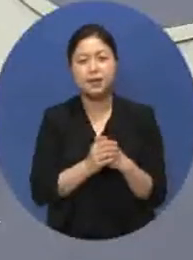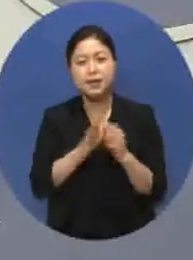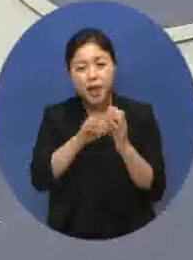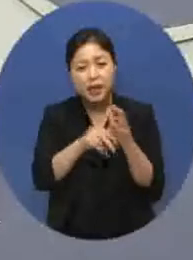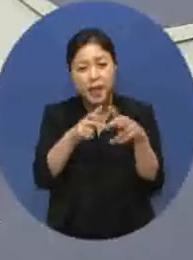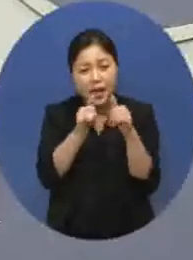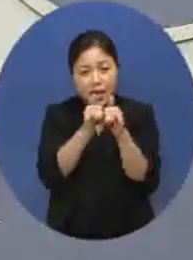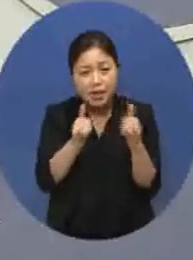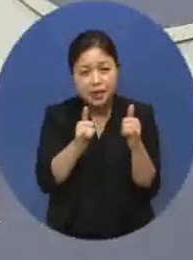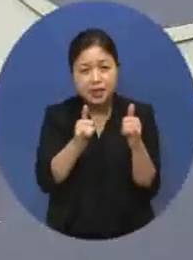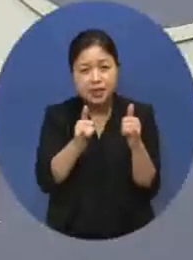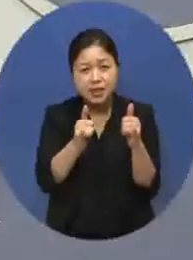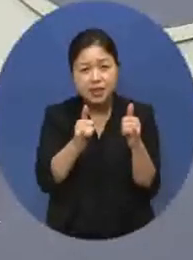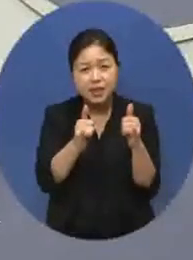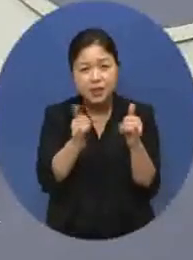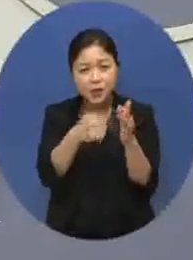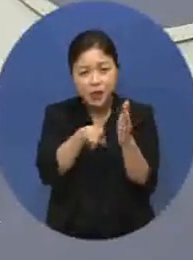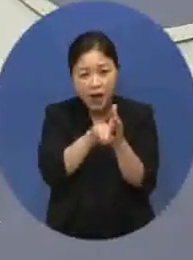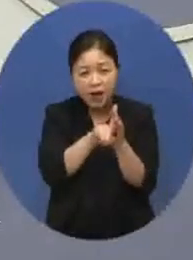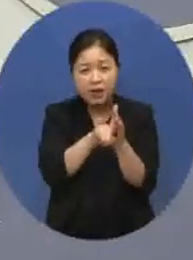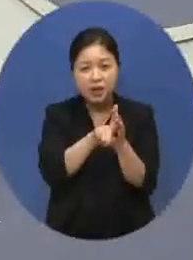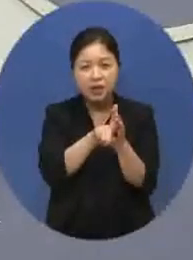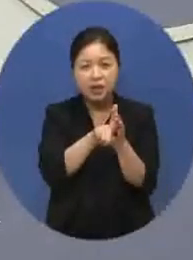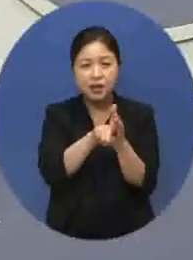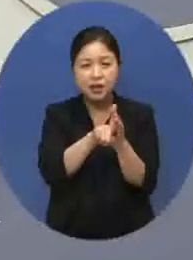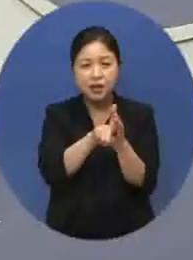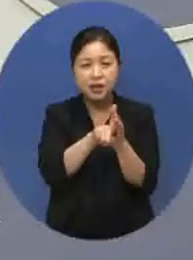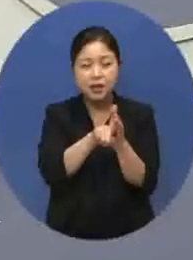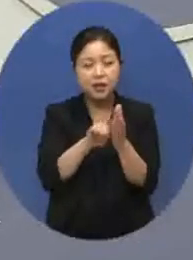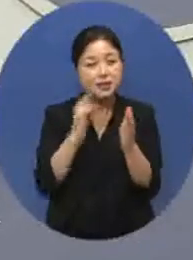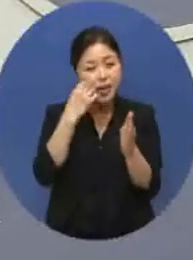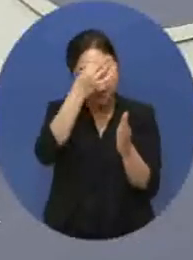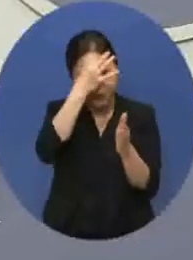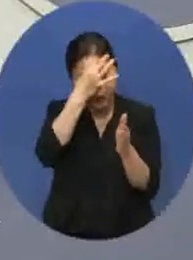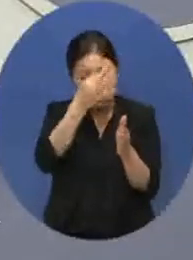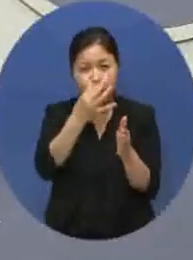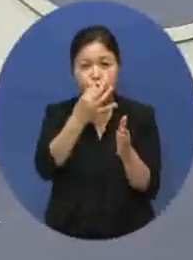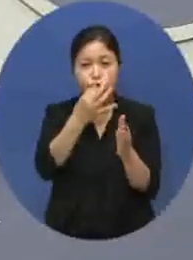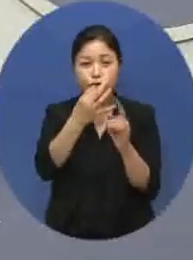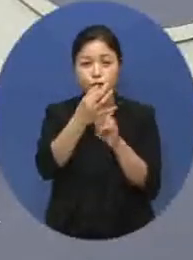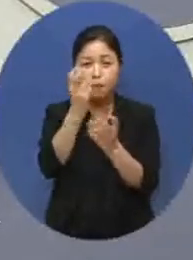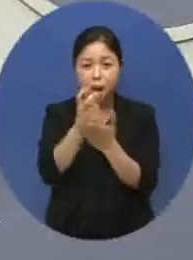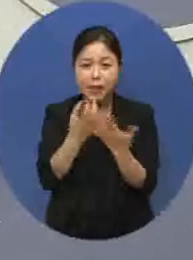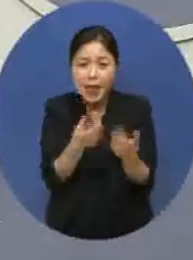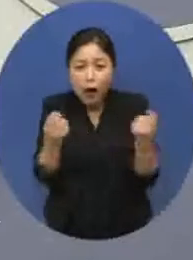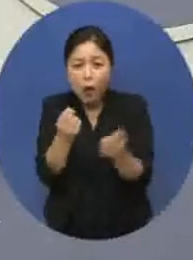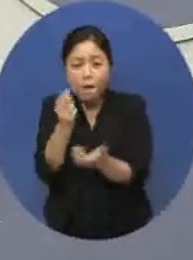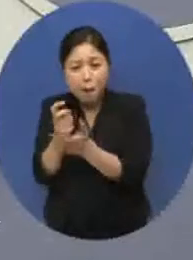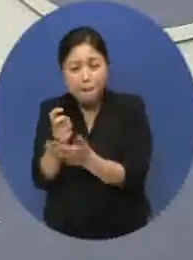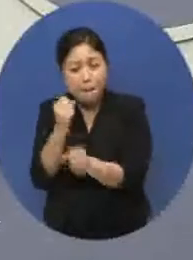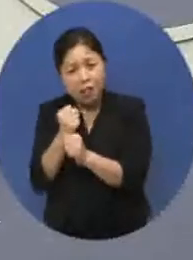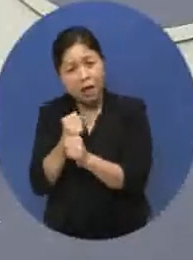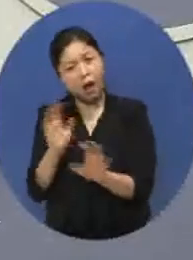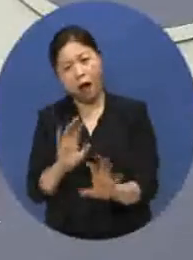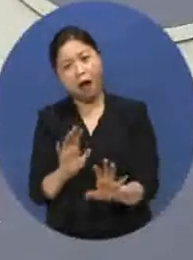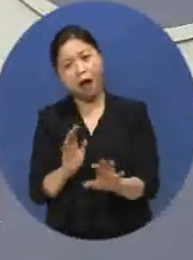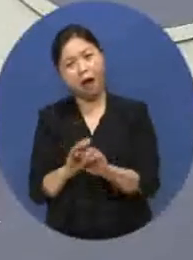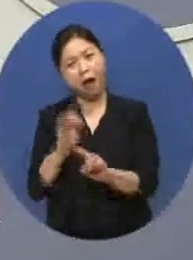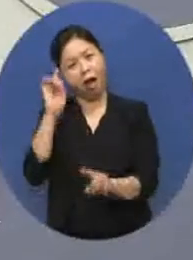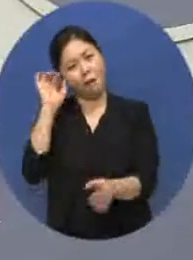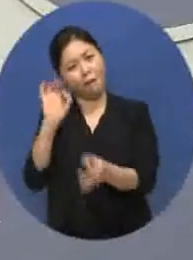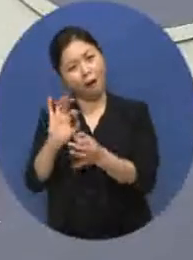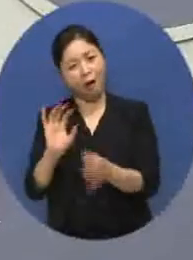장애예술단 위한 뭐 독단적인 뭐 이게 따로 법률 만들 생각은 아예 꿈도 못 꿨을